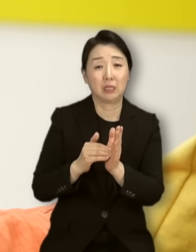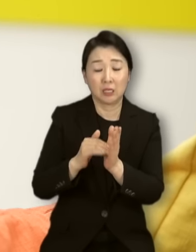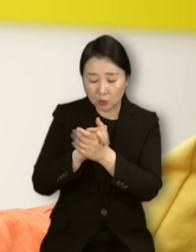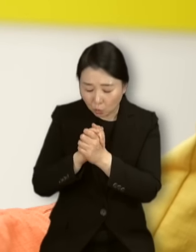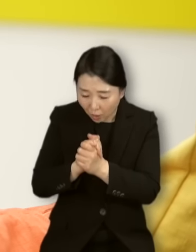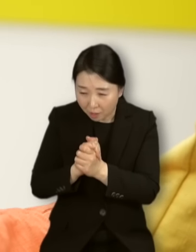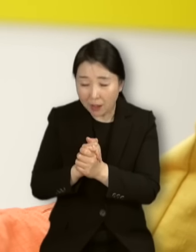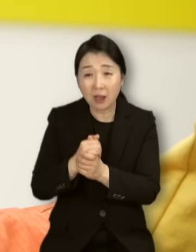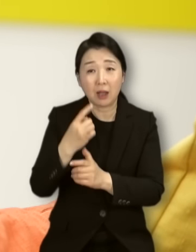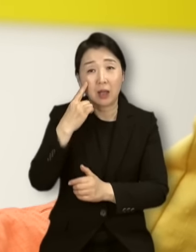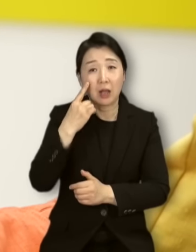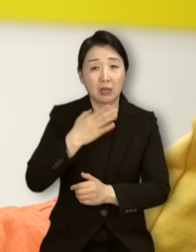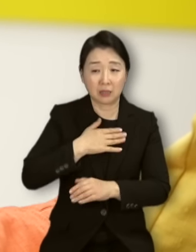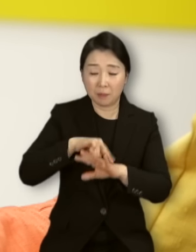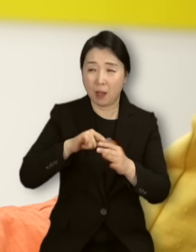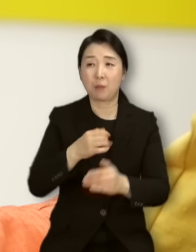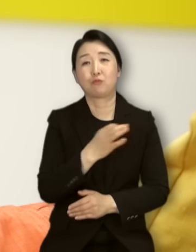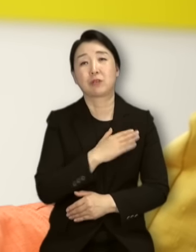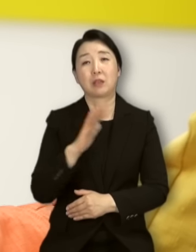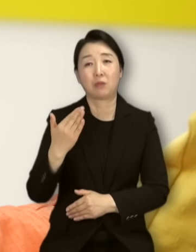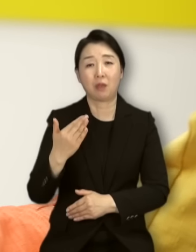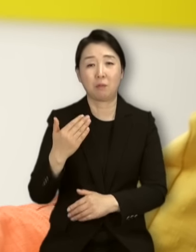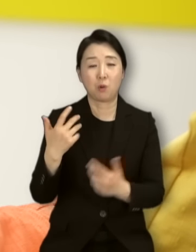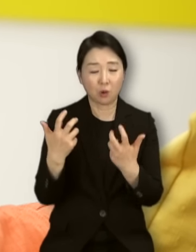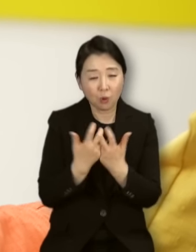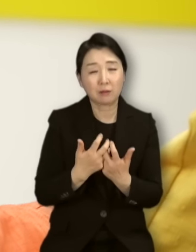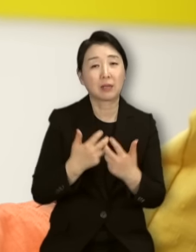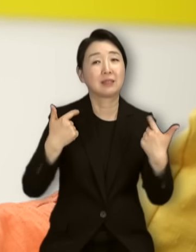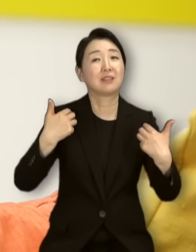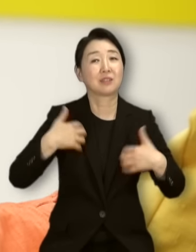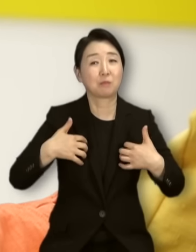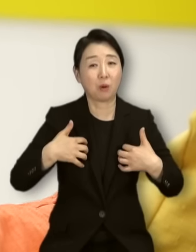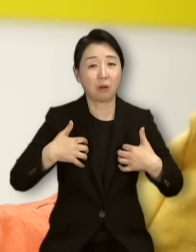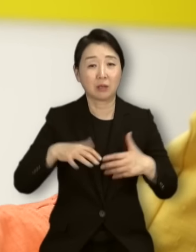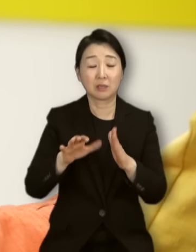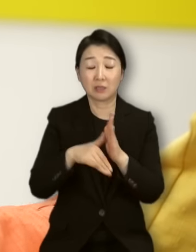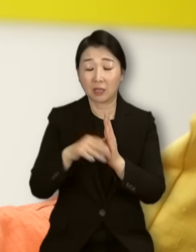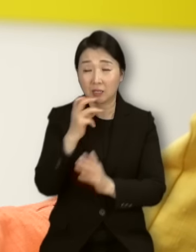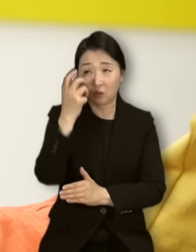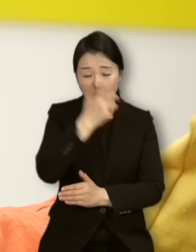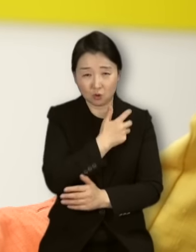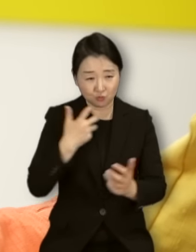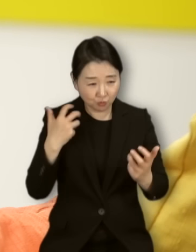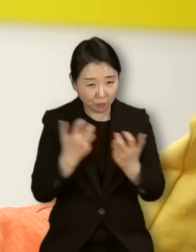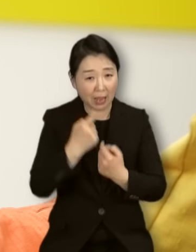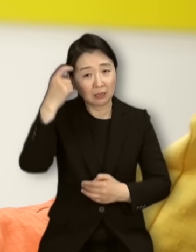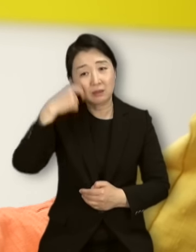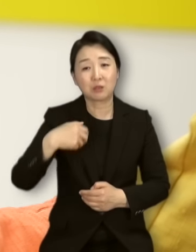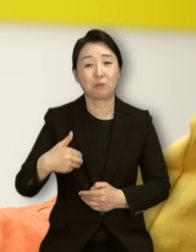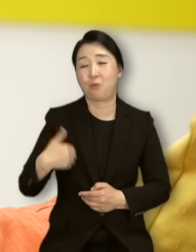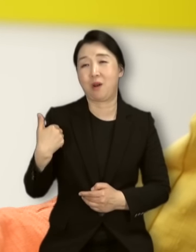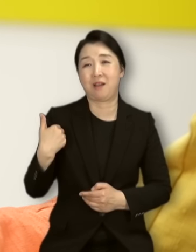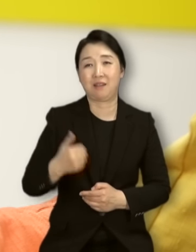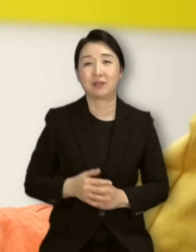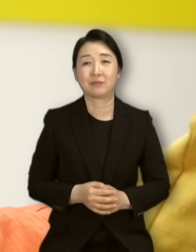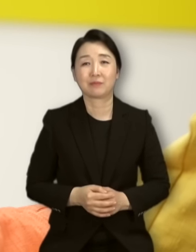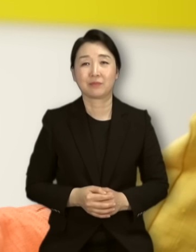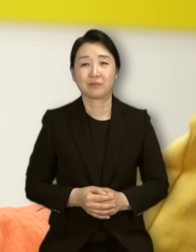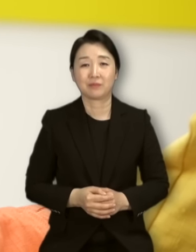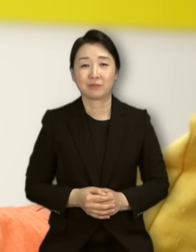부자가 돼 어 그냥 꽉 차 있고 늘 기뻐 어 그러니까 그게 그때는 성령 충만이라는 느낌조차도